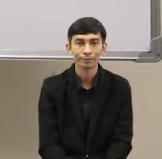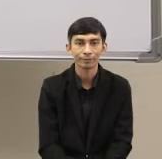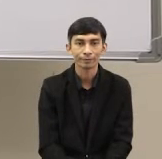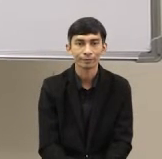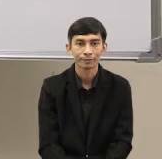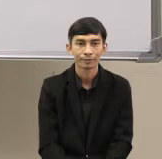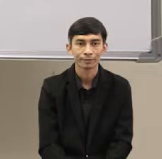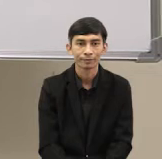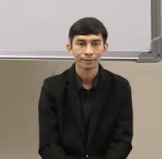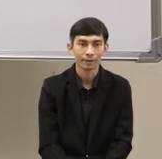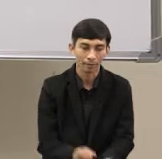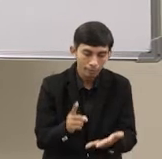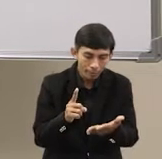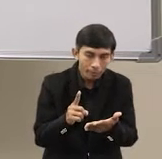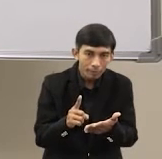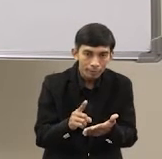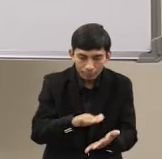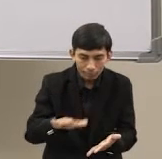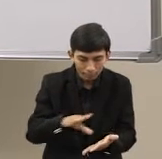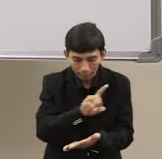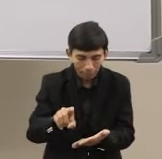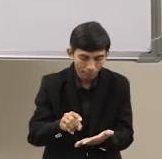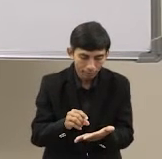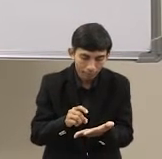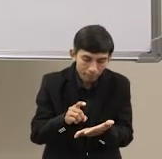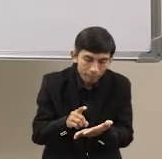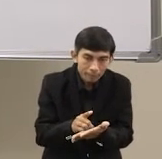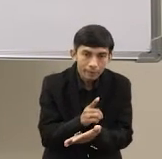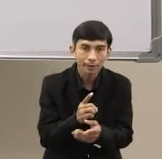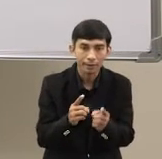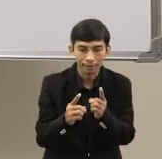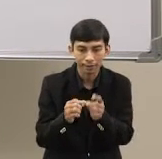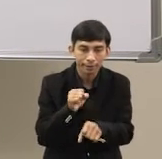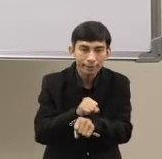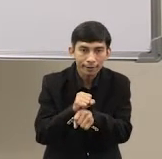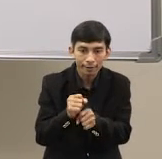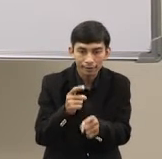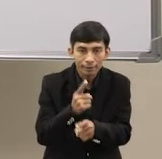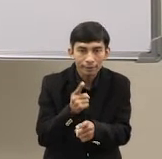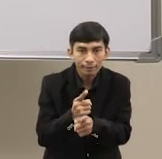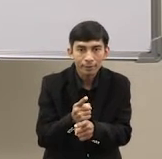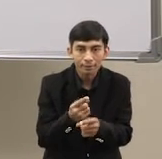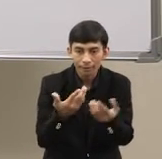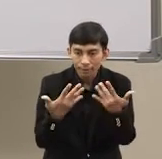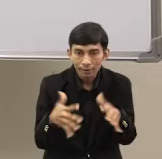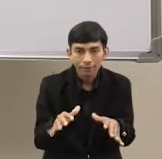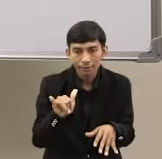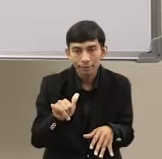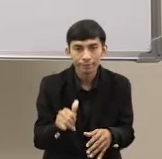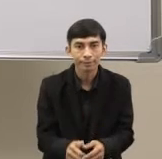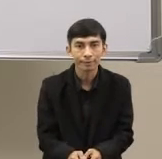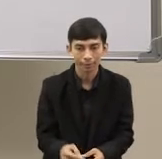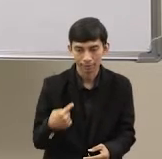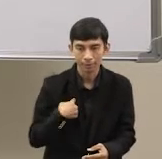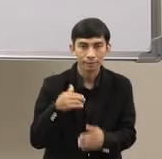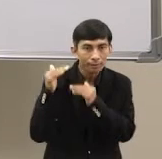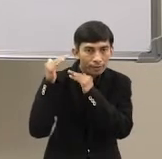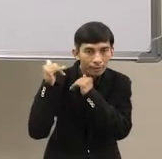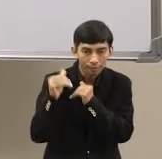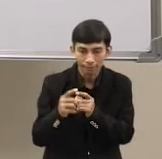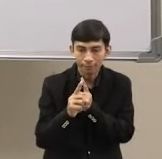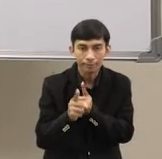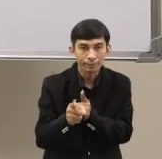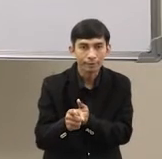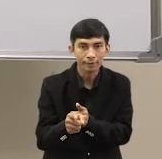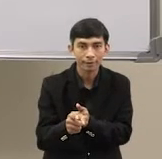chà chẳng con tiên chậm lại chậm ui nâng nẹ khu mớ tha ta cây ca rồi bọc ôn nâng ái bàn trâm trâu rửa tì chà nẹ khu sân khâm tha chậm lại rồi